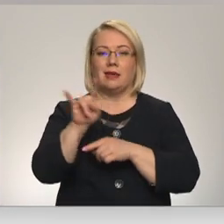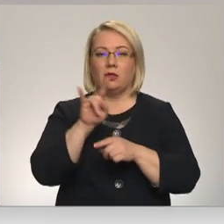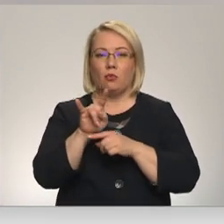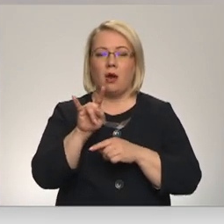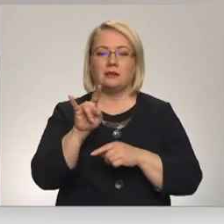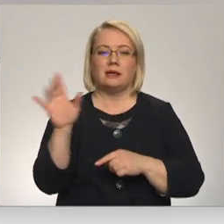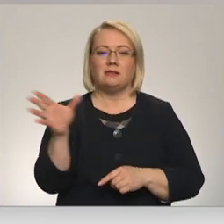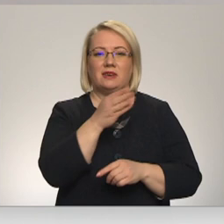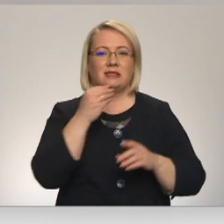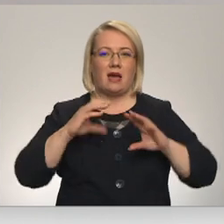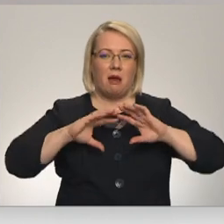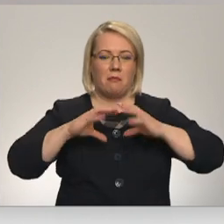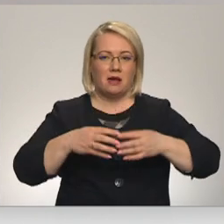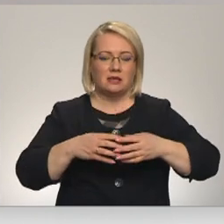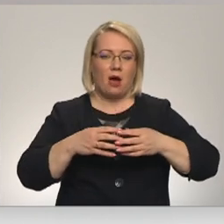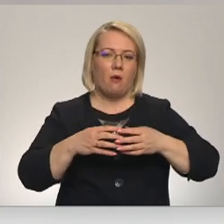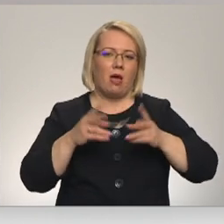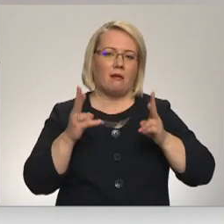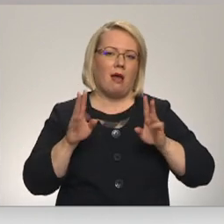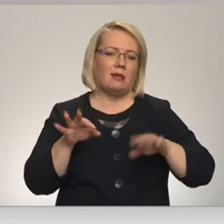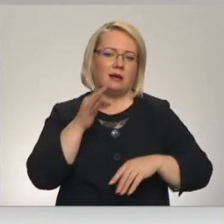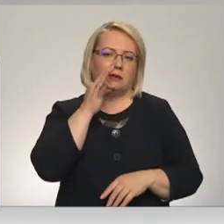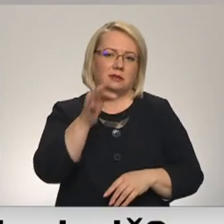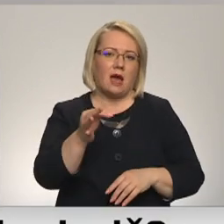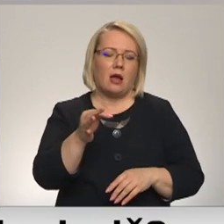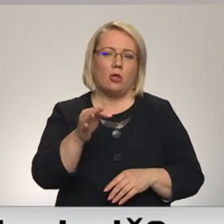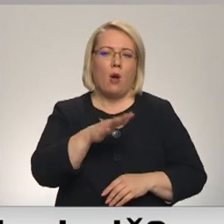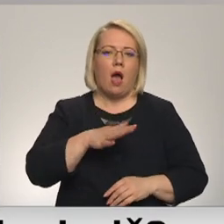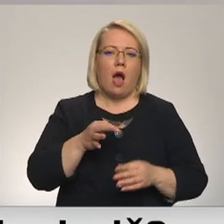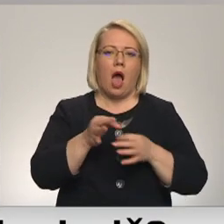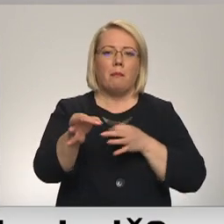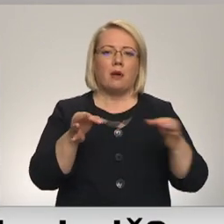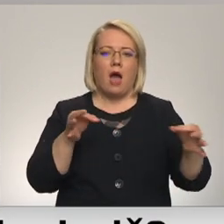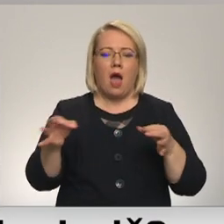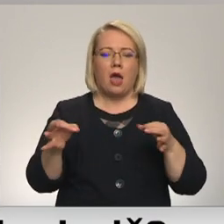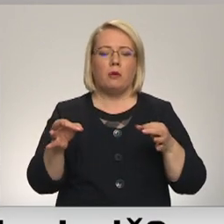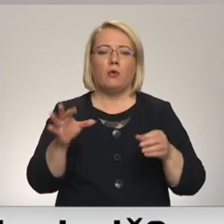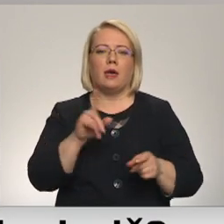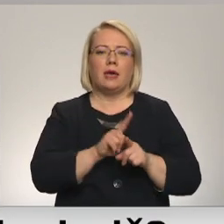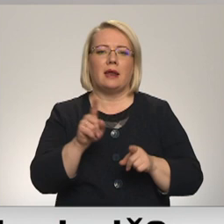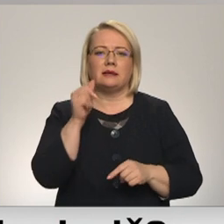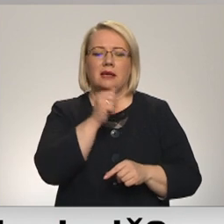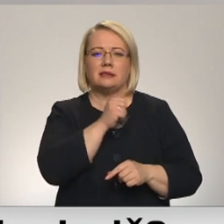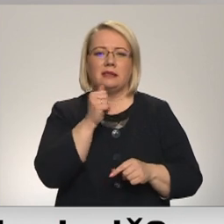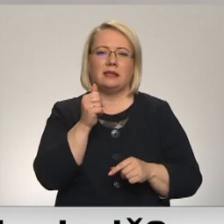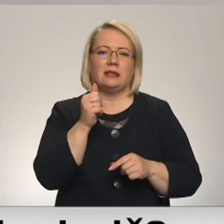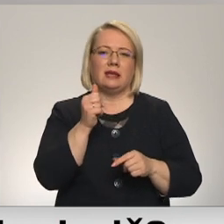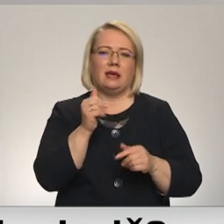ir tādi, nu, kā lai saka, no apkājuma jau viedokļa sensitīva objekti, tur ir gan